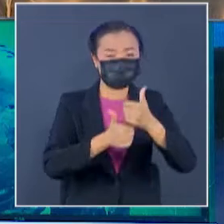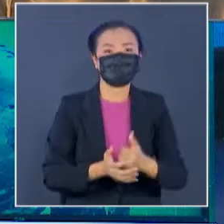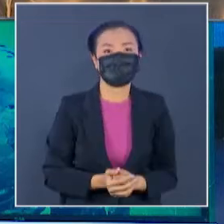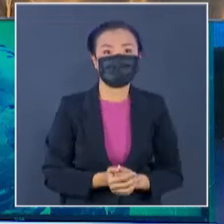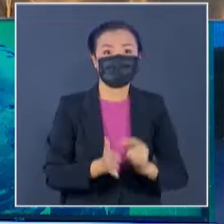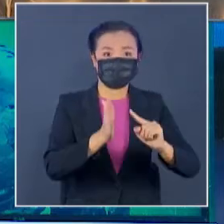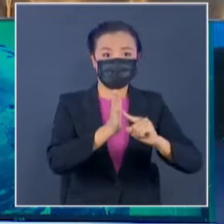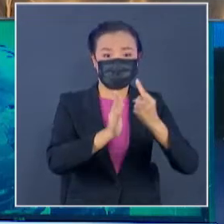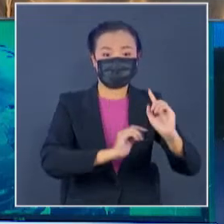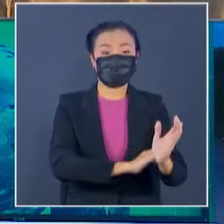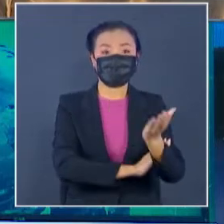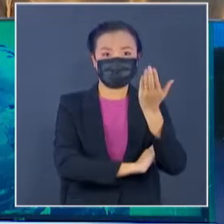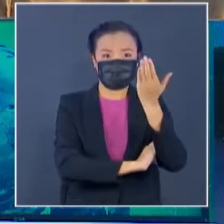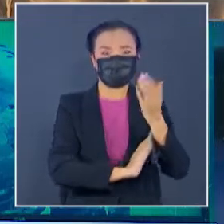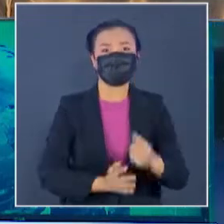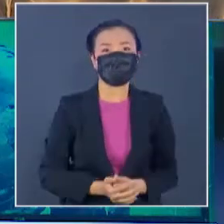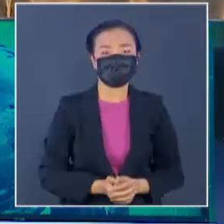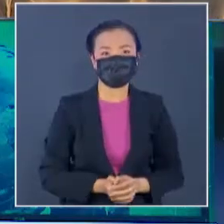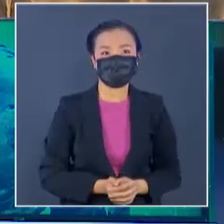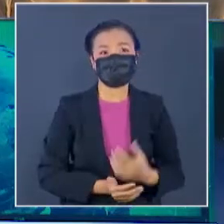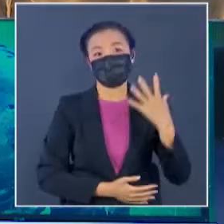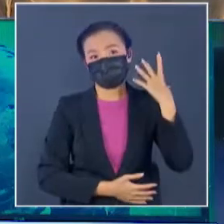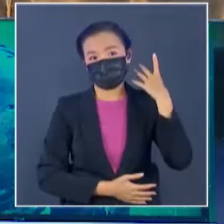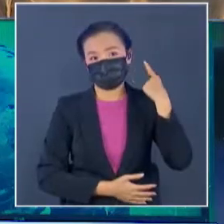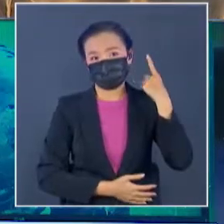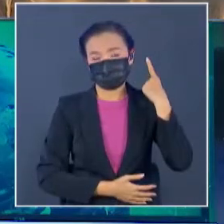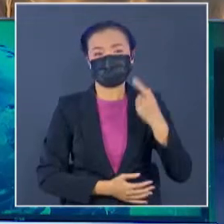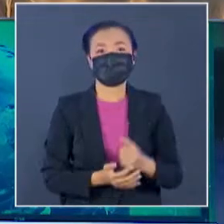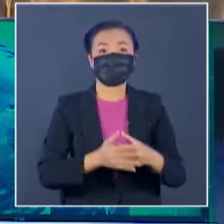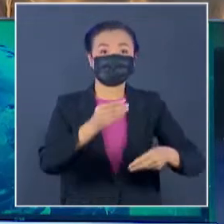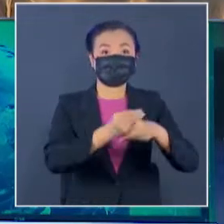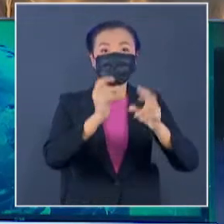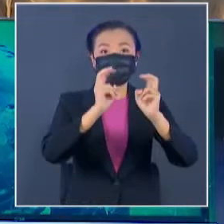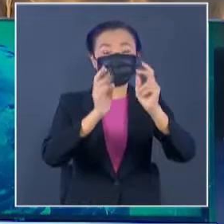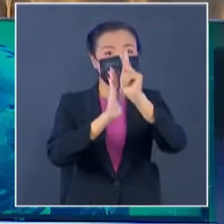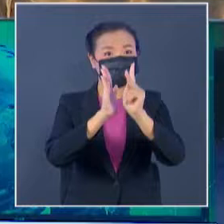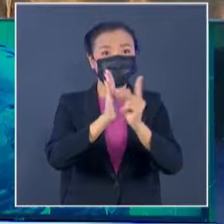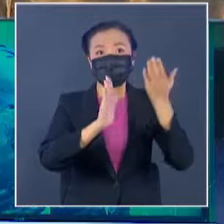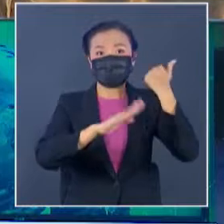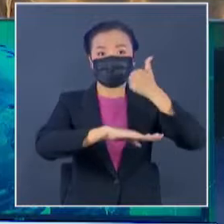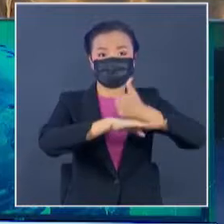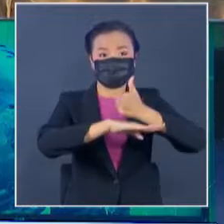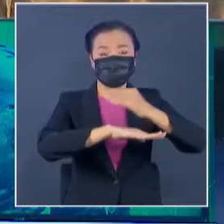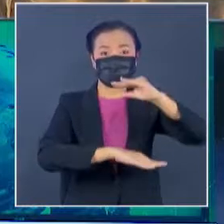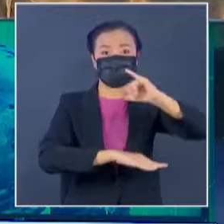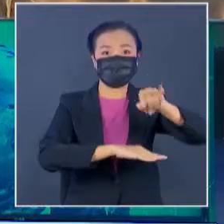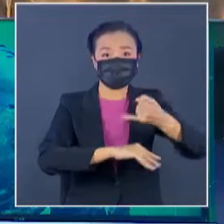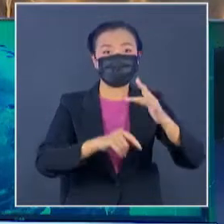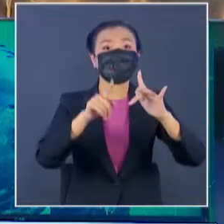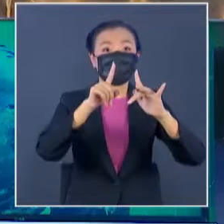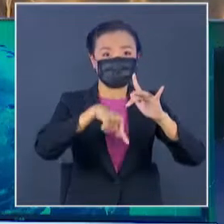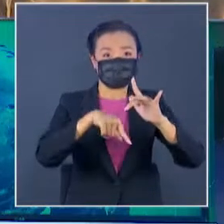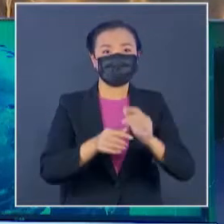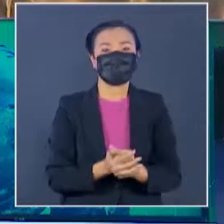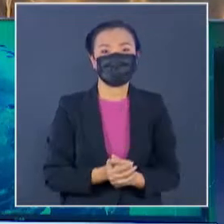ไปเริ่มต้นเรื่องแรกเช้านี้เนี่ยพาไปดูเรื่องนี้ครับคุณผู้ชมครับเมื่อวานนี้มีความคืบหน้าคดีของอดีตผู้กำกับโจ้นะครับเมื่อวานนี้ก็เ